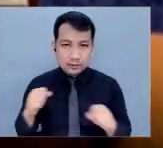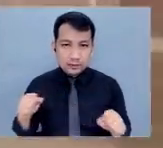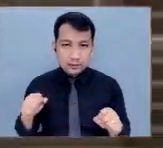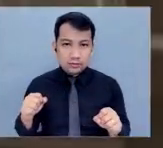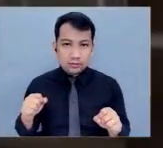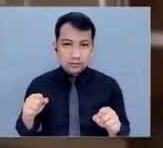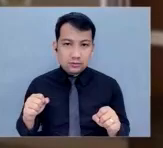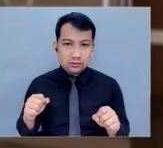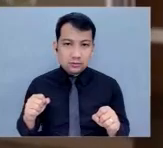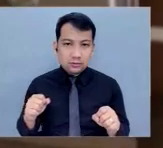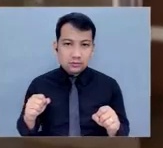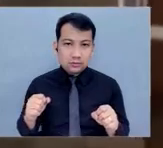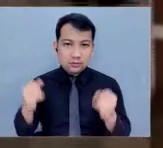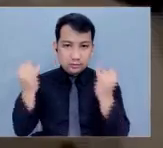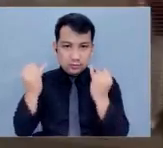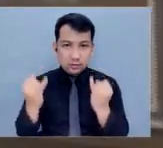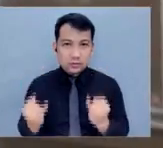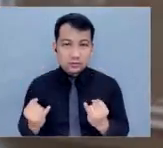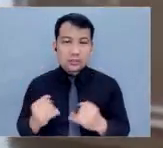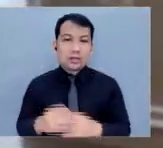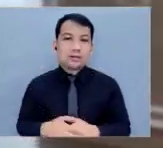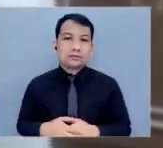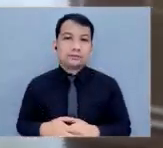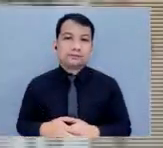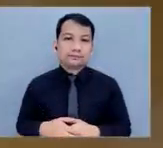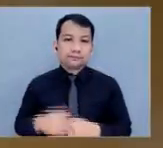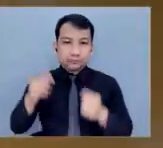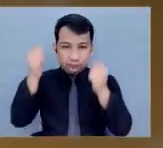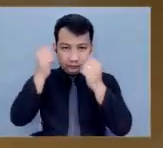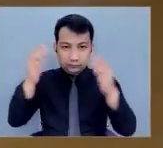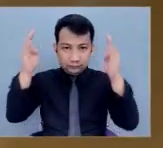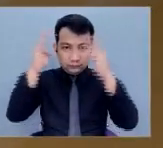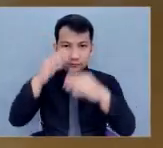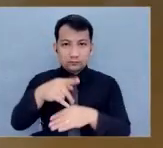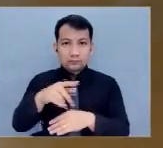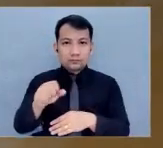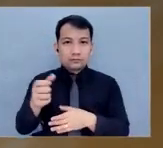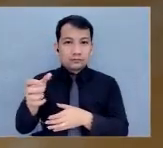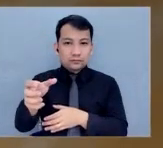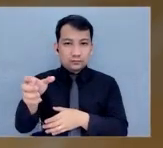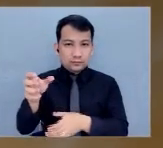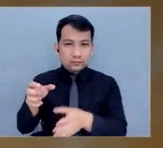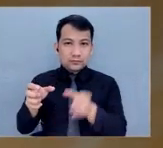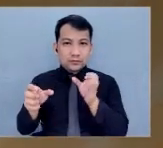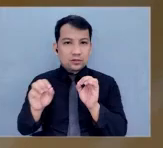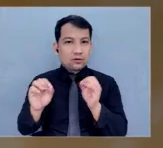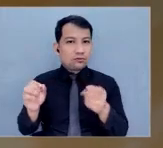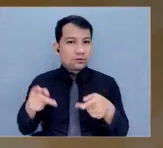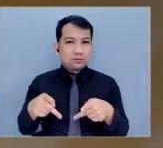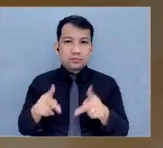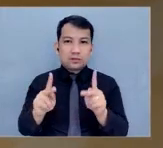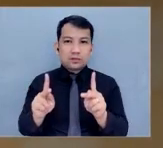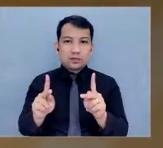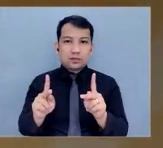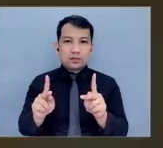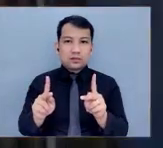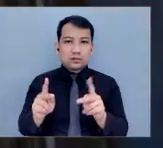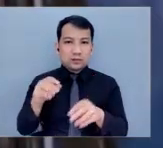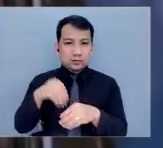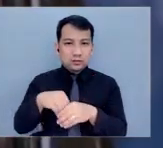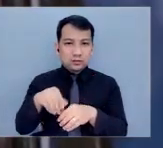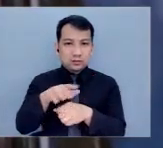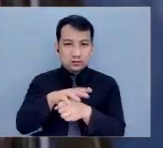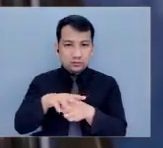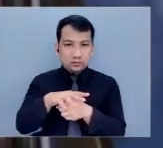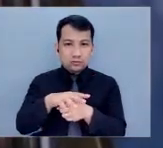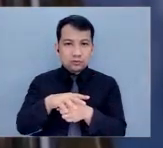on. Ayon kay Archbishop Jose Palma, kinuha raw noon ng walang pahintulot ang mga panel sa local ordinary